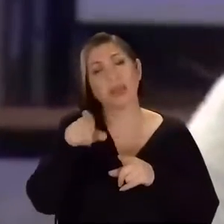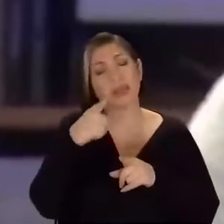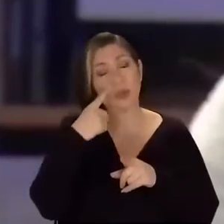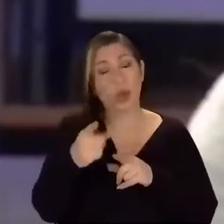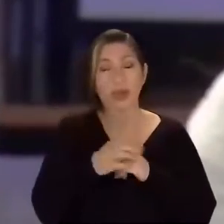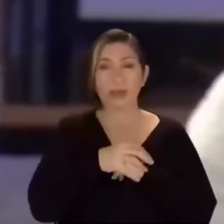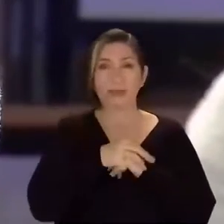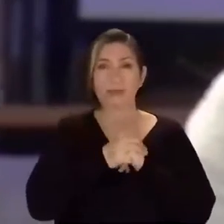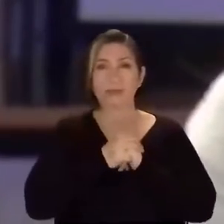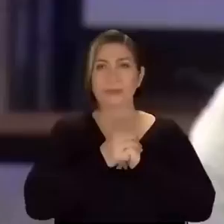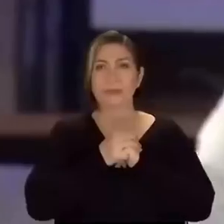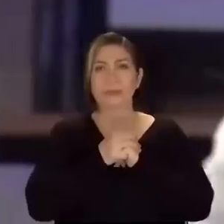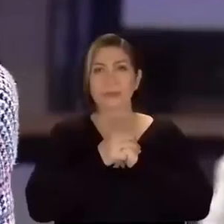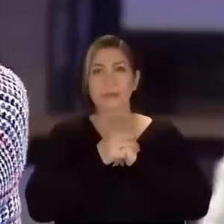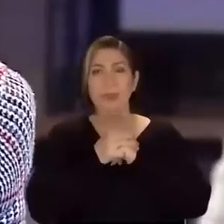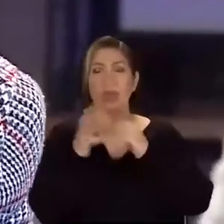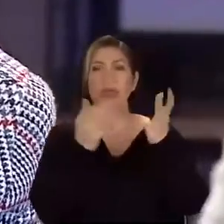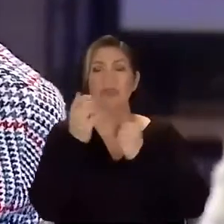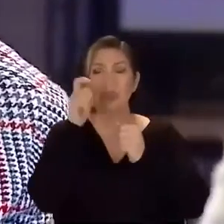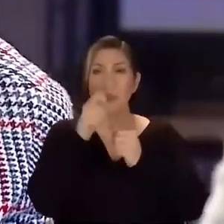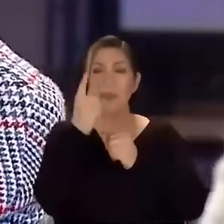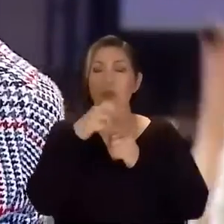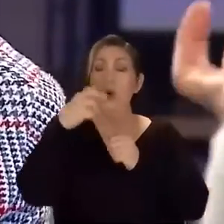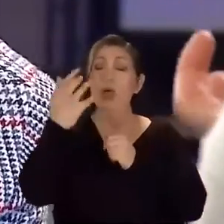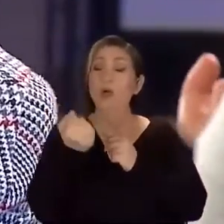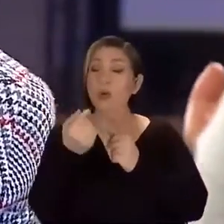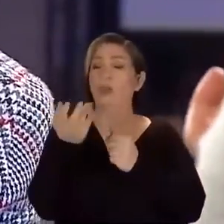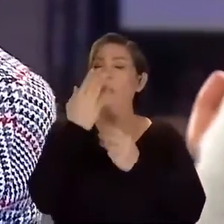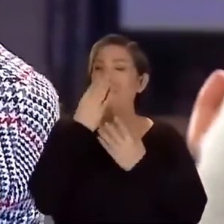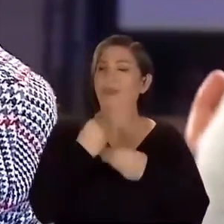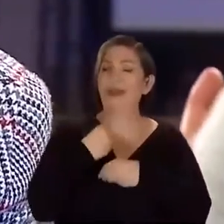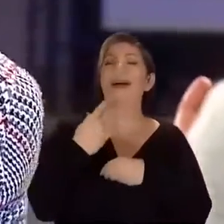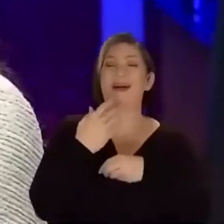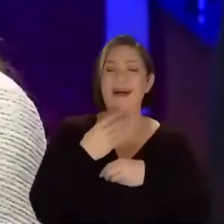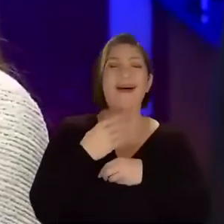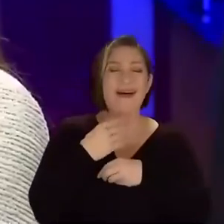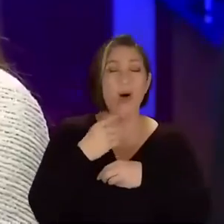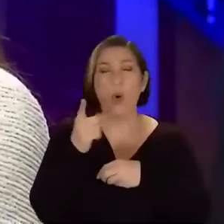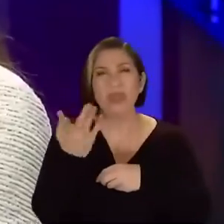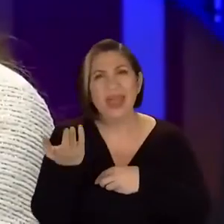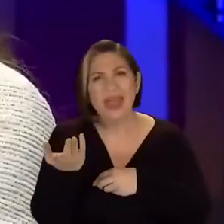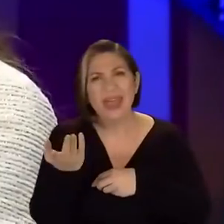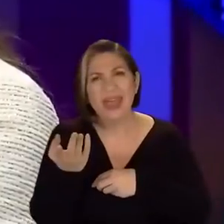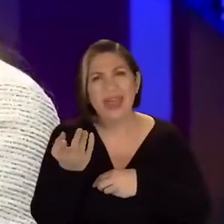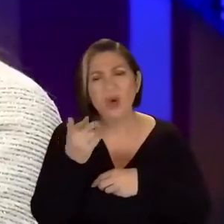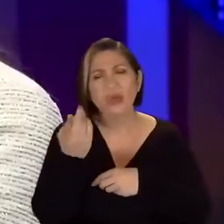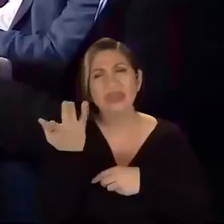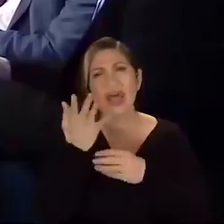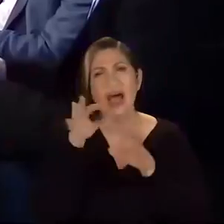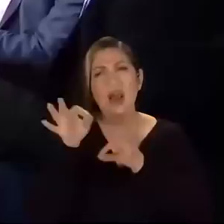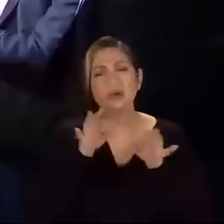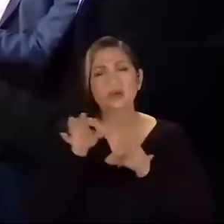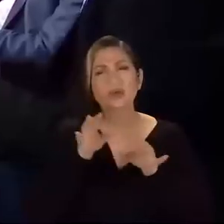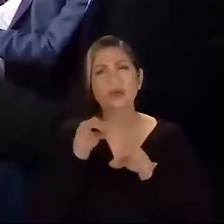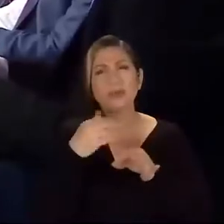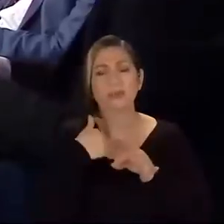puanlar almaklar. Zaten yani alışveriş yapıyorsun, bir puan alıyorsun, o alışverişi bir değer yapıyor, değil mi? Evet, o ne peki? O ne? Baktınız... Onu nasıl sınıflıyorsunuz? O